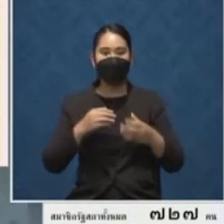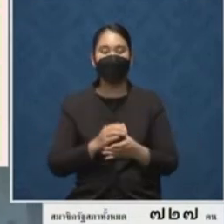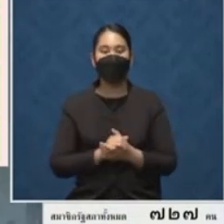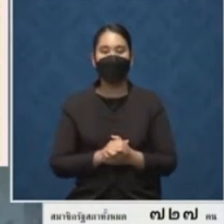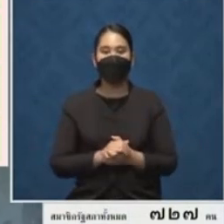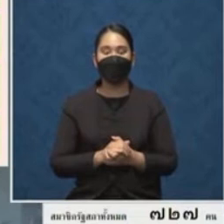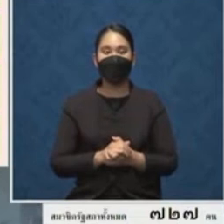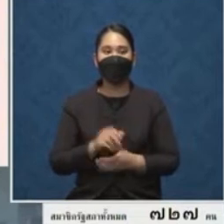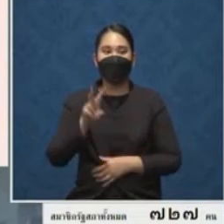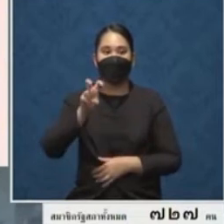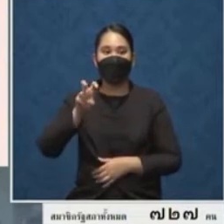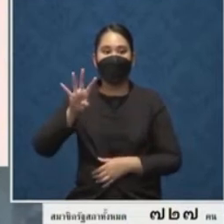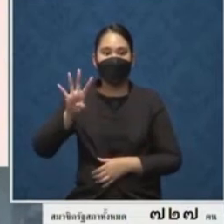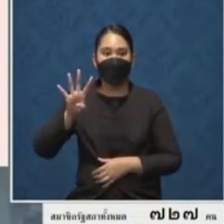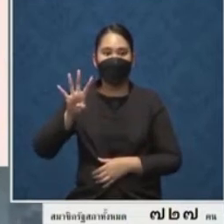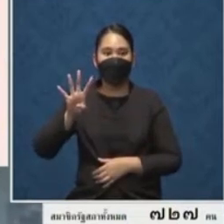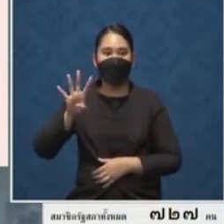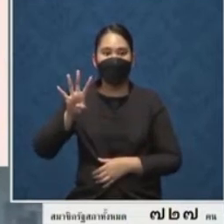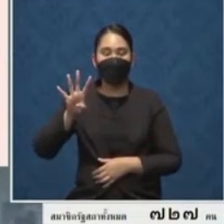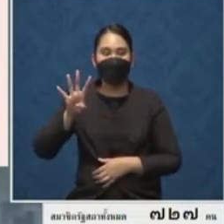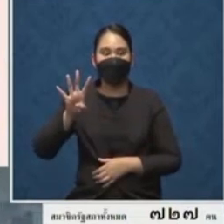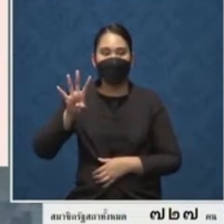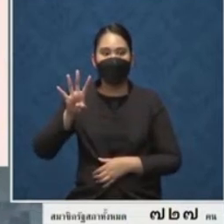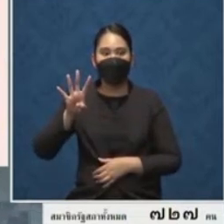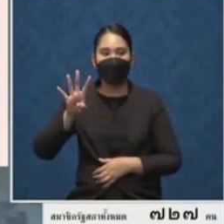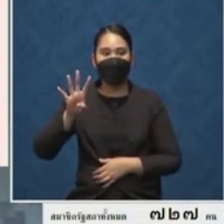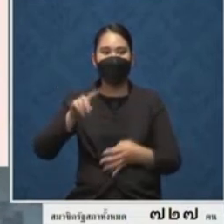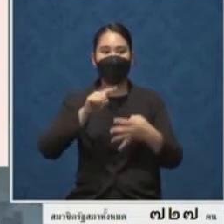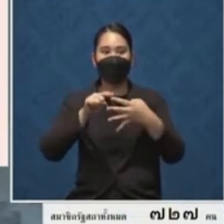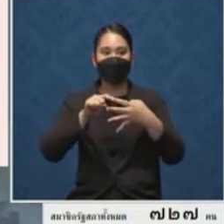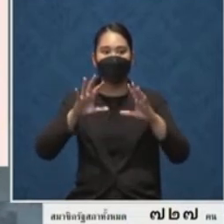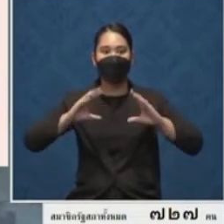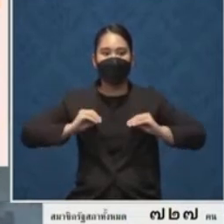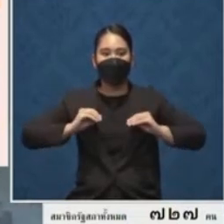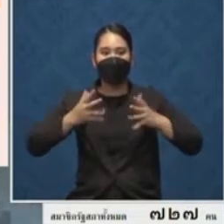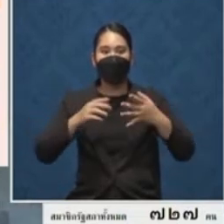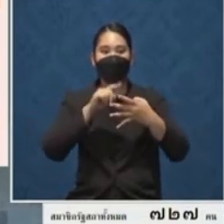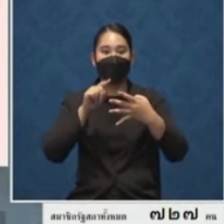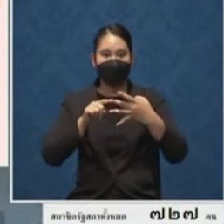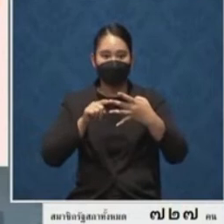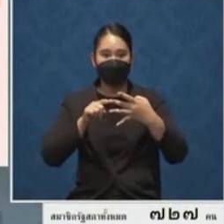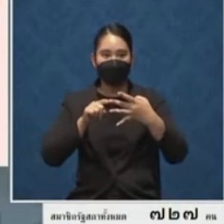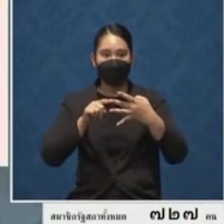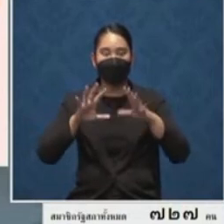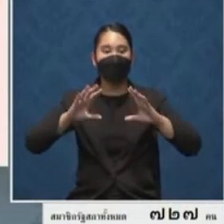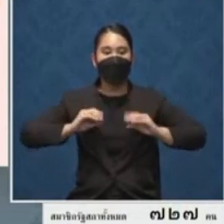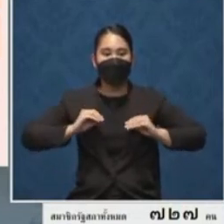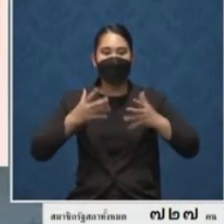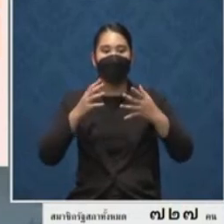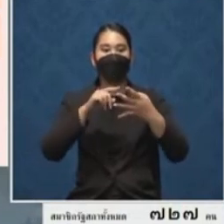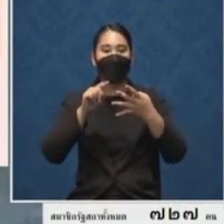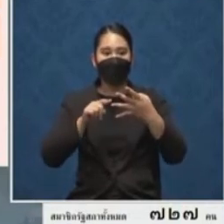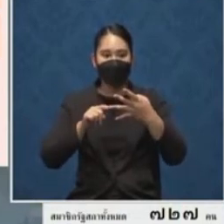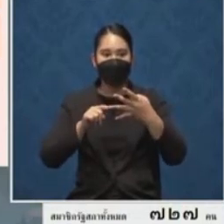204นางทัศนายุวานนท ์1ไม่รับหลักการ2ไม่รับหลักการ3